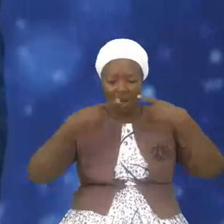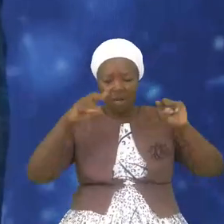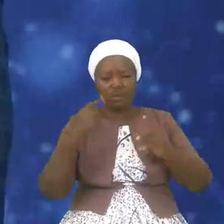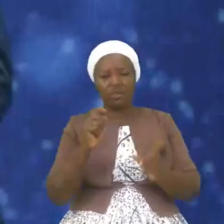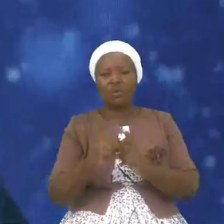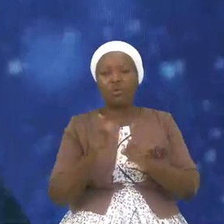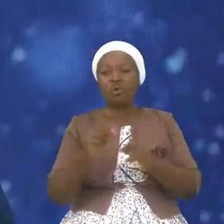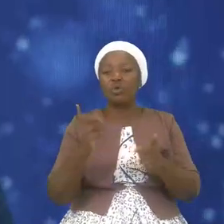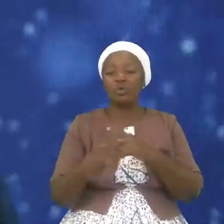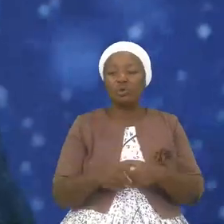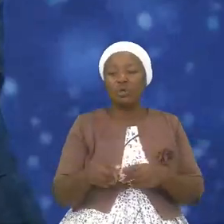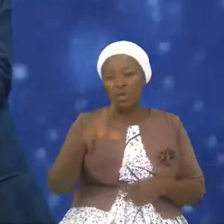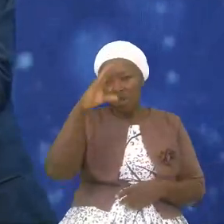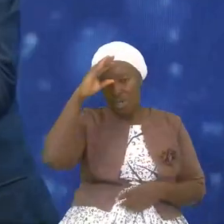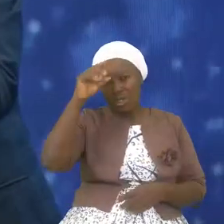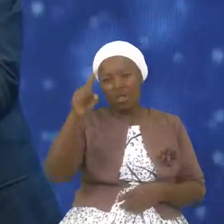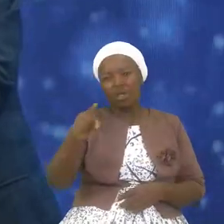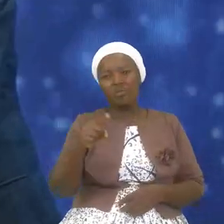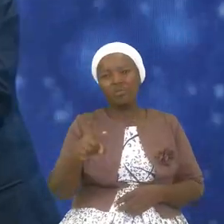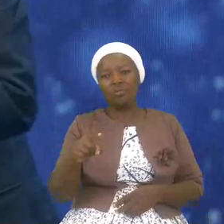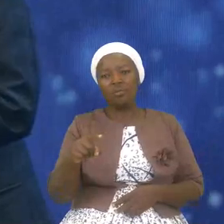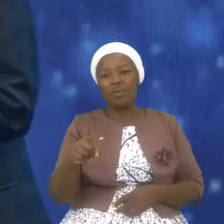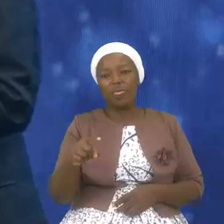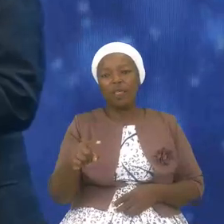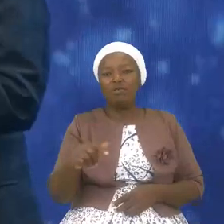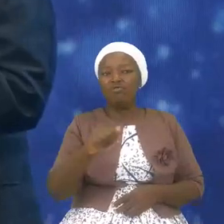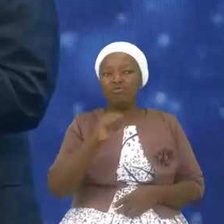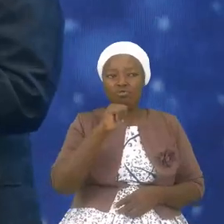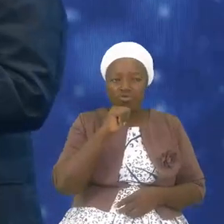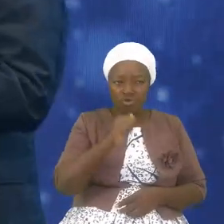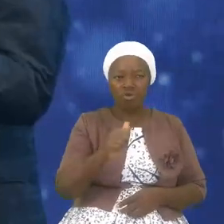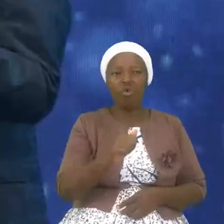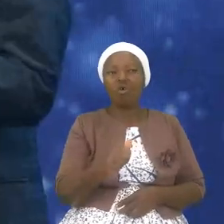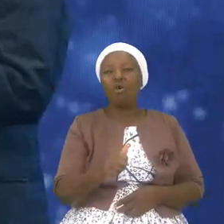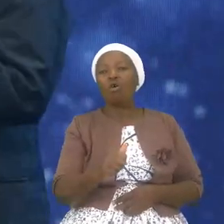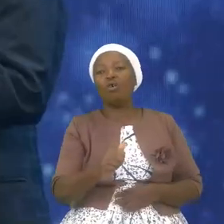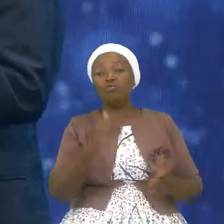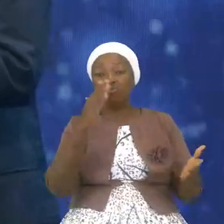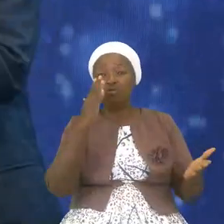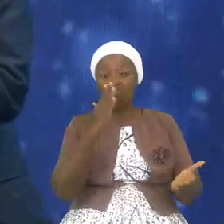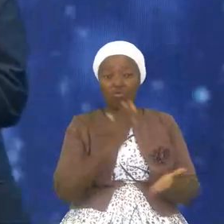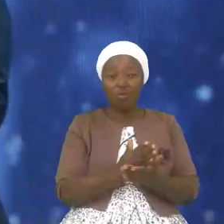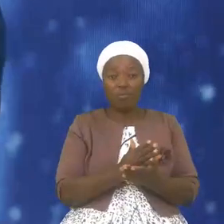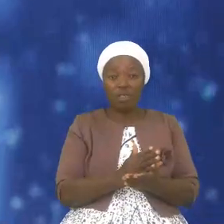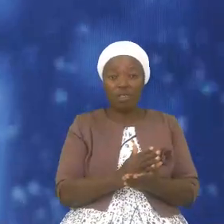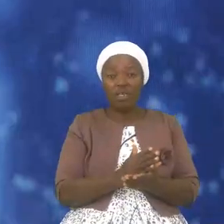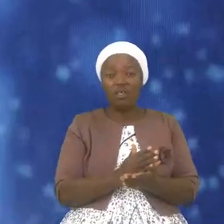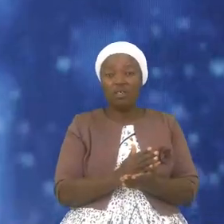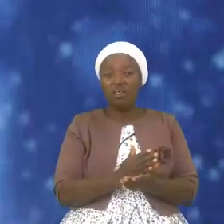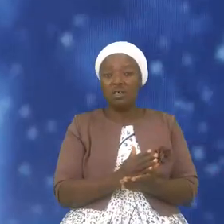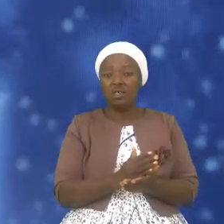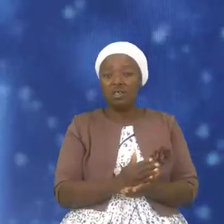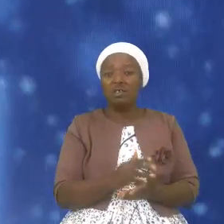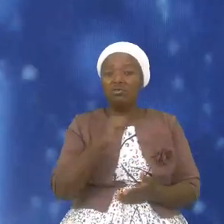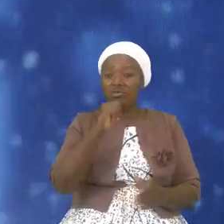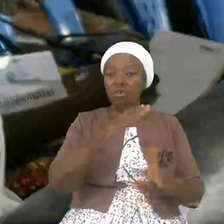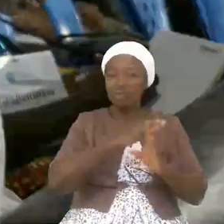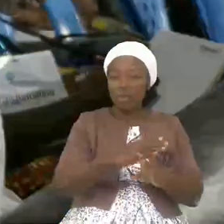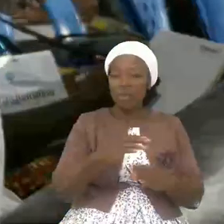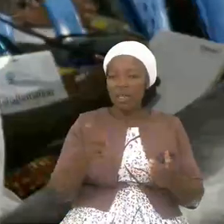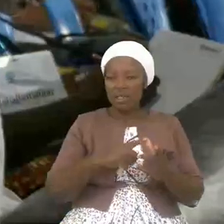la parole de Dieu, la franchise irrésistible d'un prédicateur intransigeant et